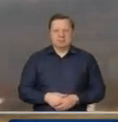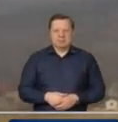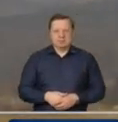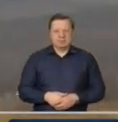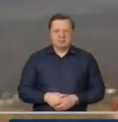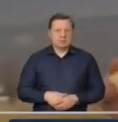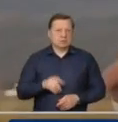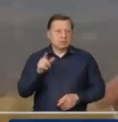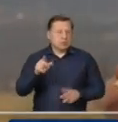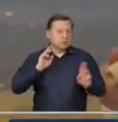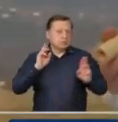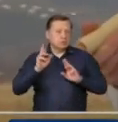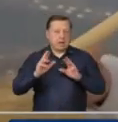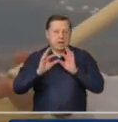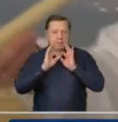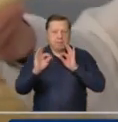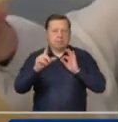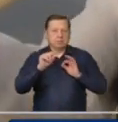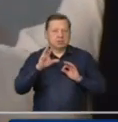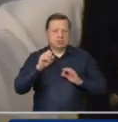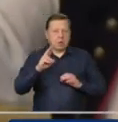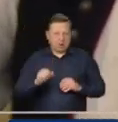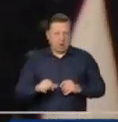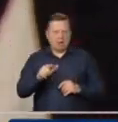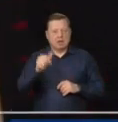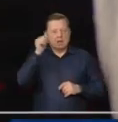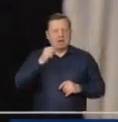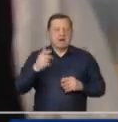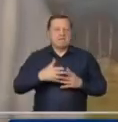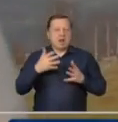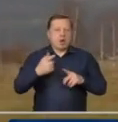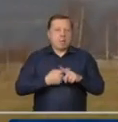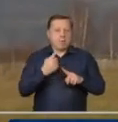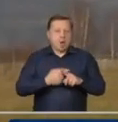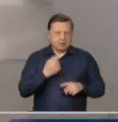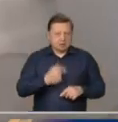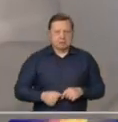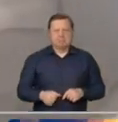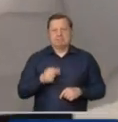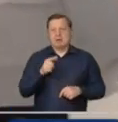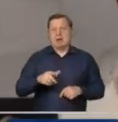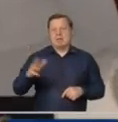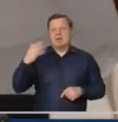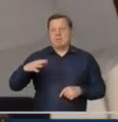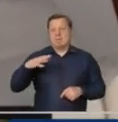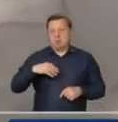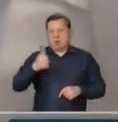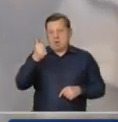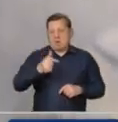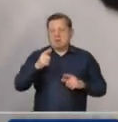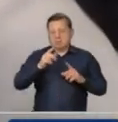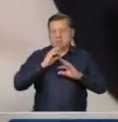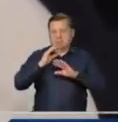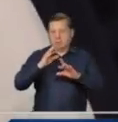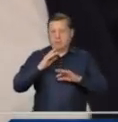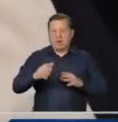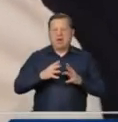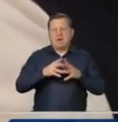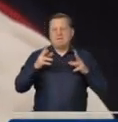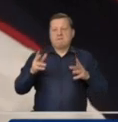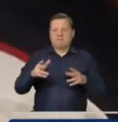To już dźwięki płynące z piszczałki bezotworowej zwanej Wielkopostną. Nazwanie przypadkowa, bo piszczałka była jedynym instrumentem, na którym można było grać w okresie Wielkiego